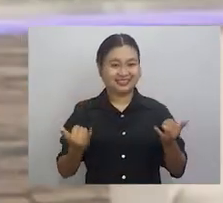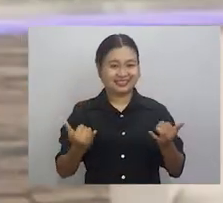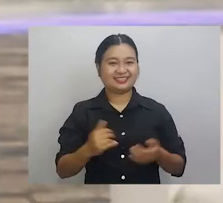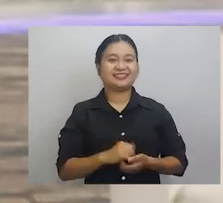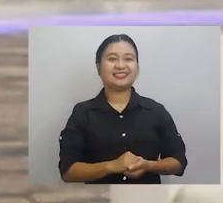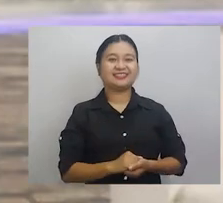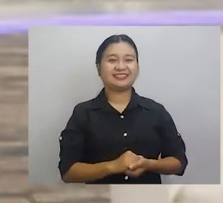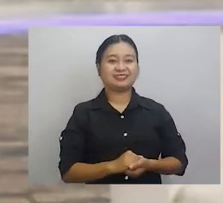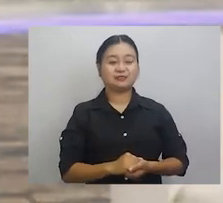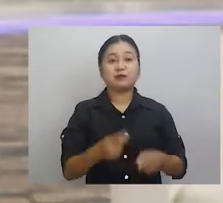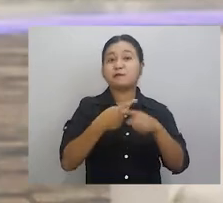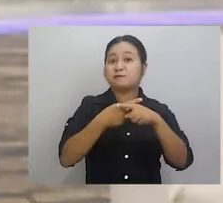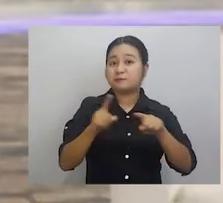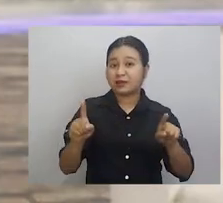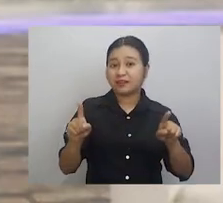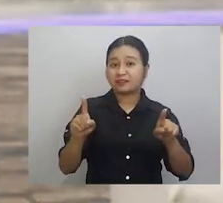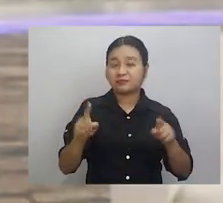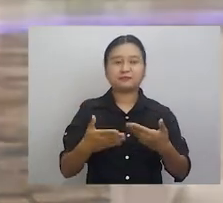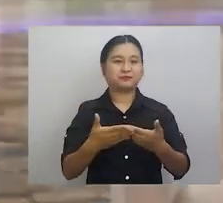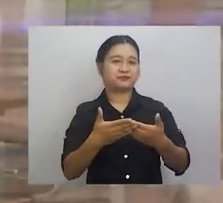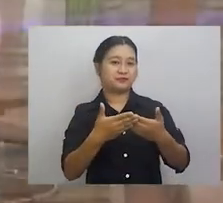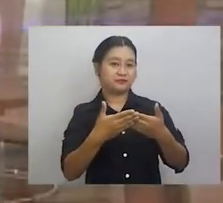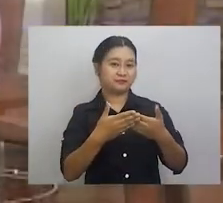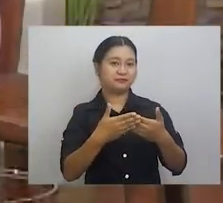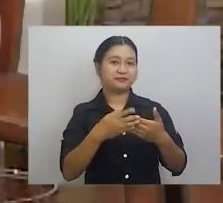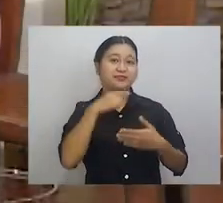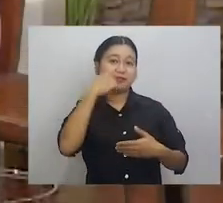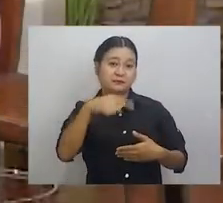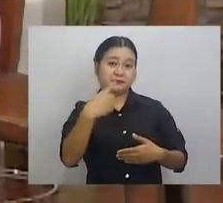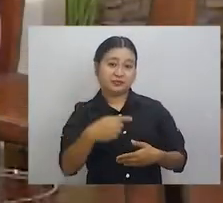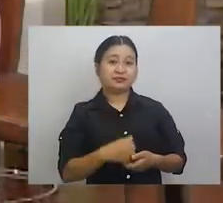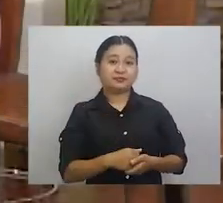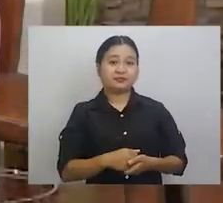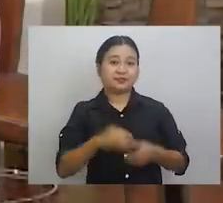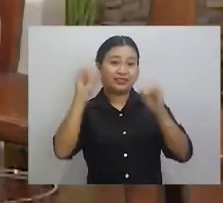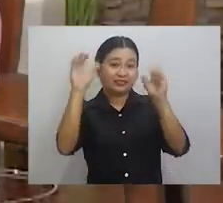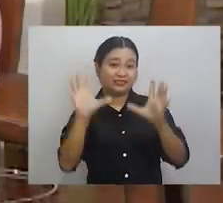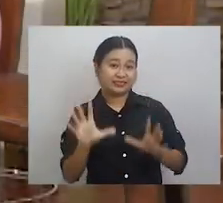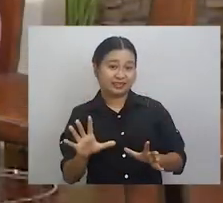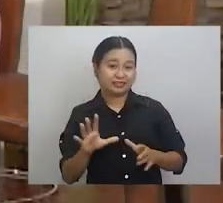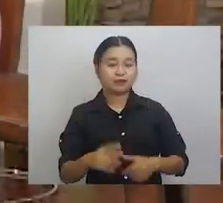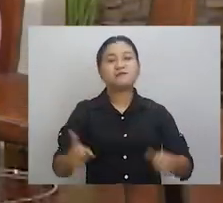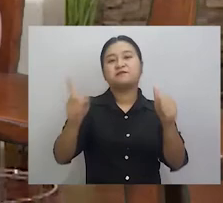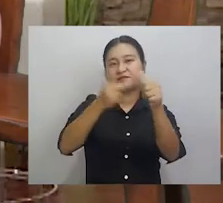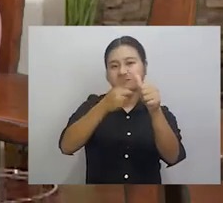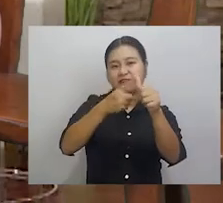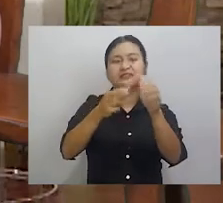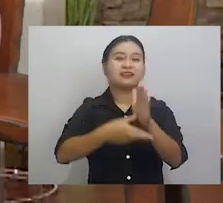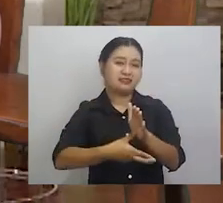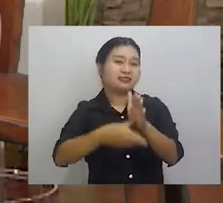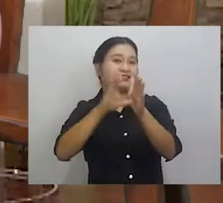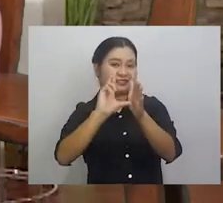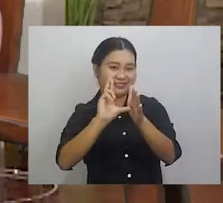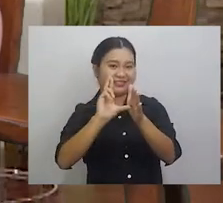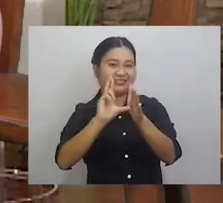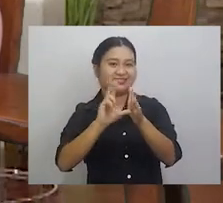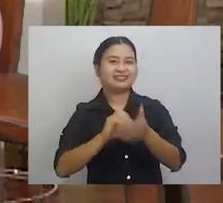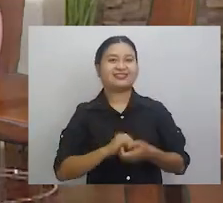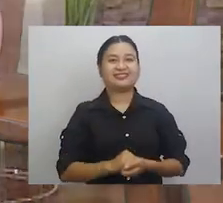ito. Pero, sabi nga ni Mom Shibi, tayo ay mag Balik-Wika